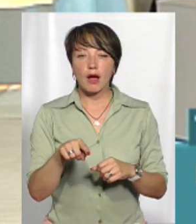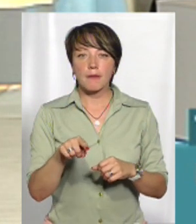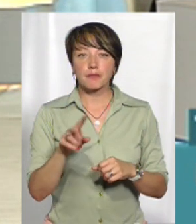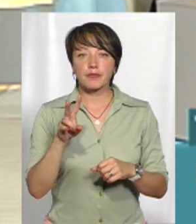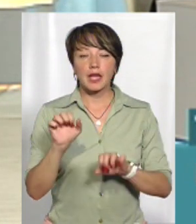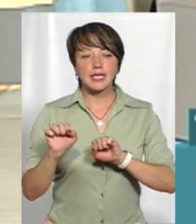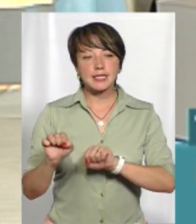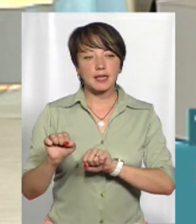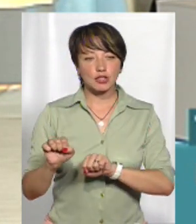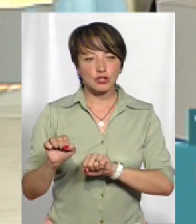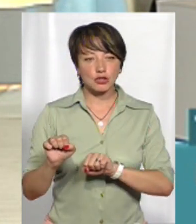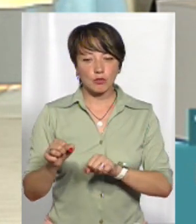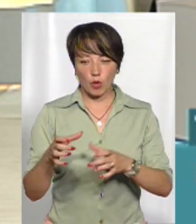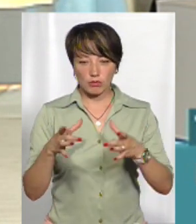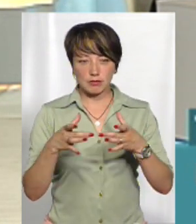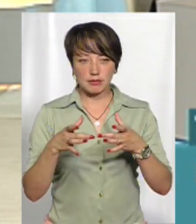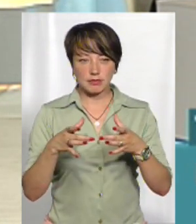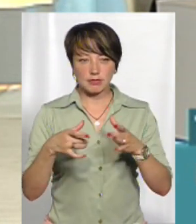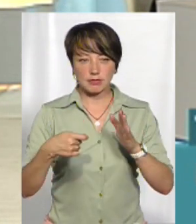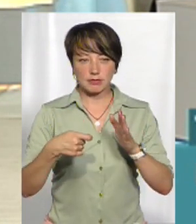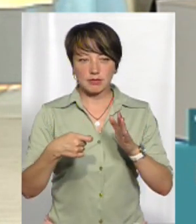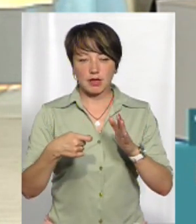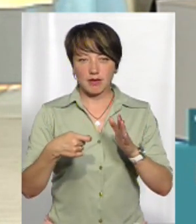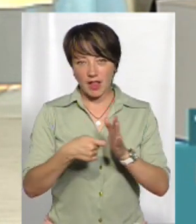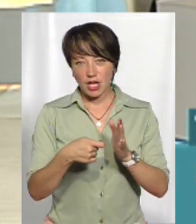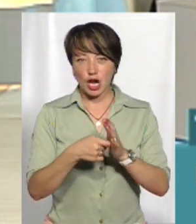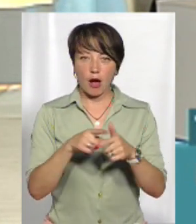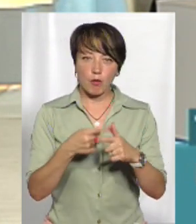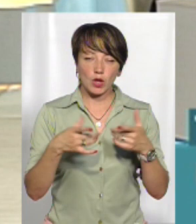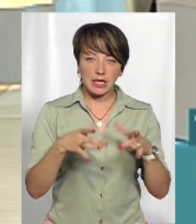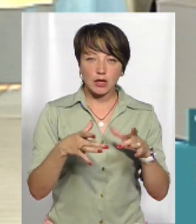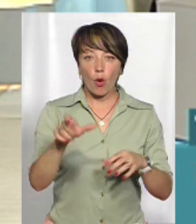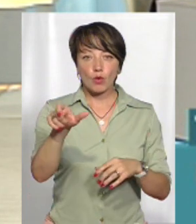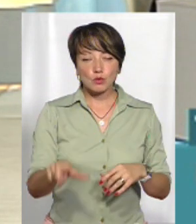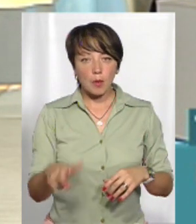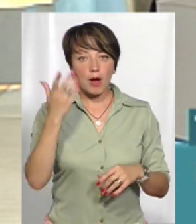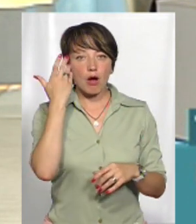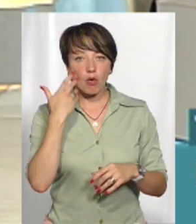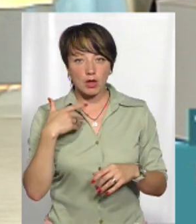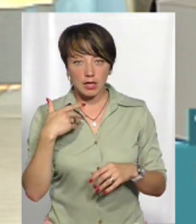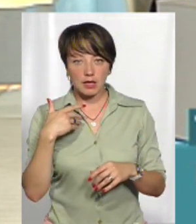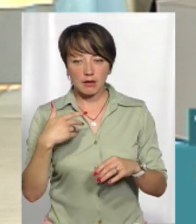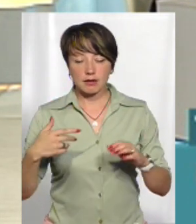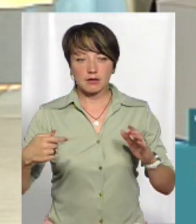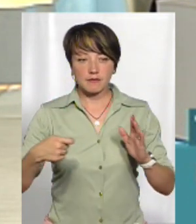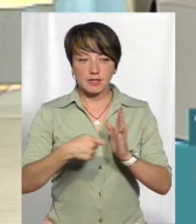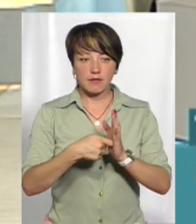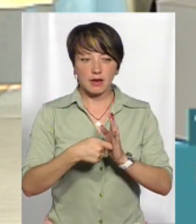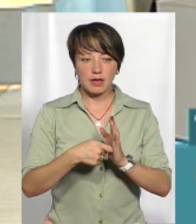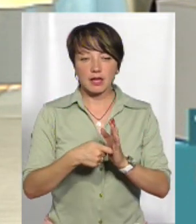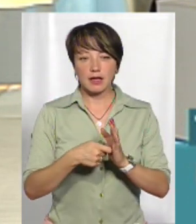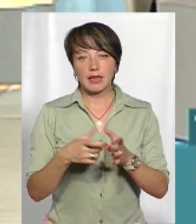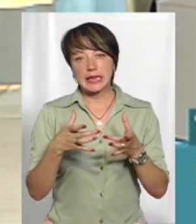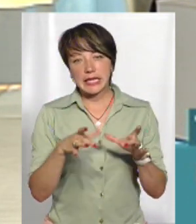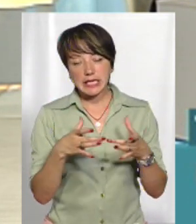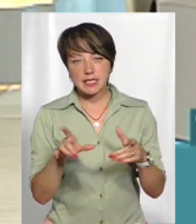на захищеному носії, і особа, коли його вставляє там, чи це